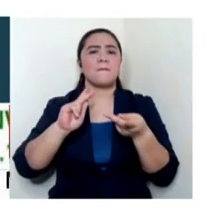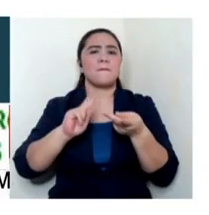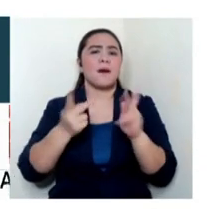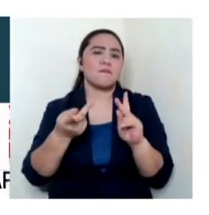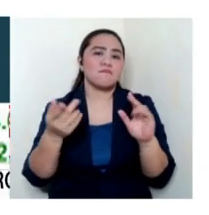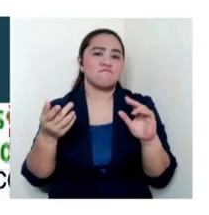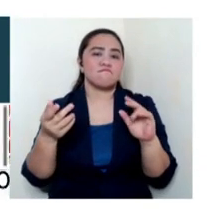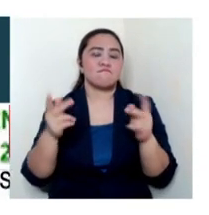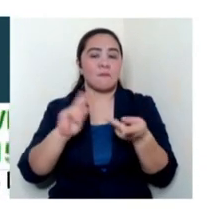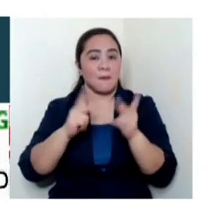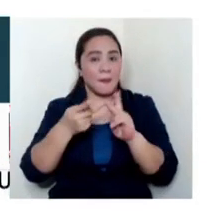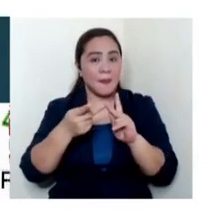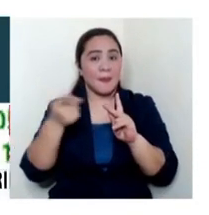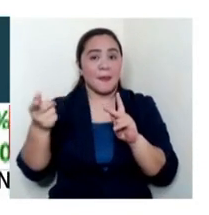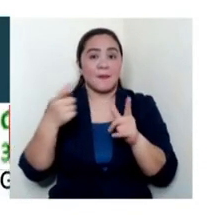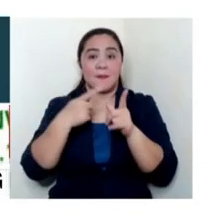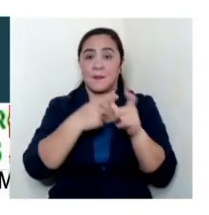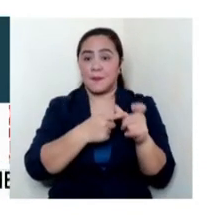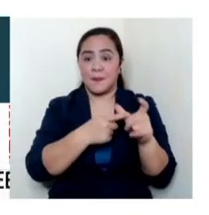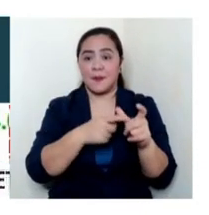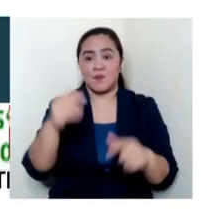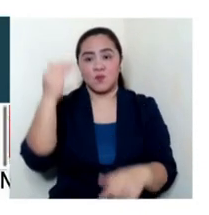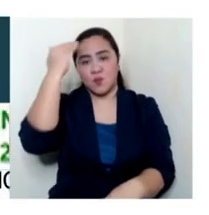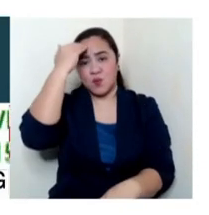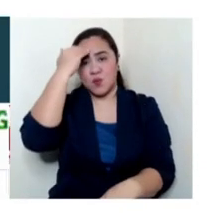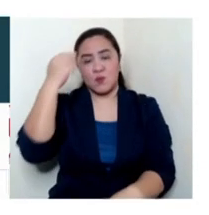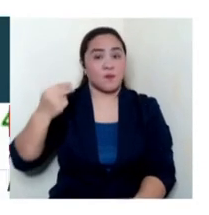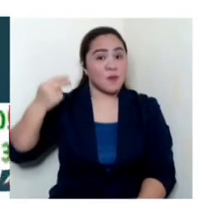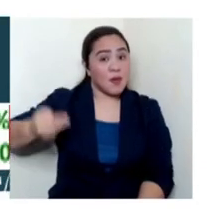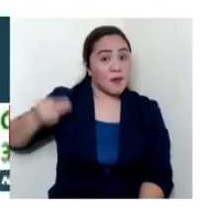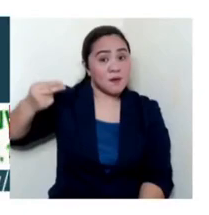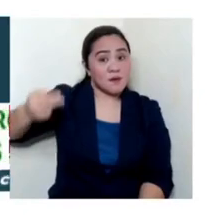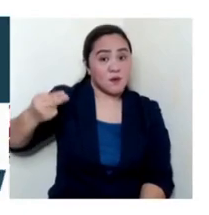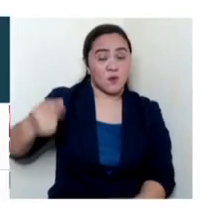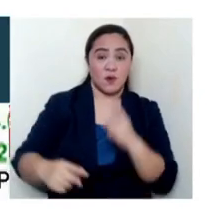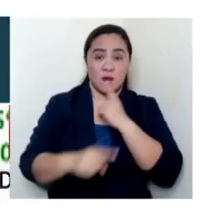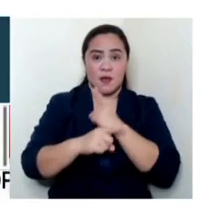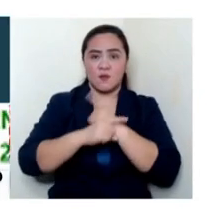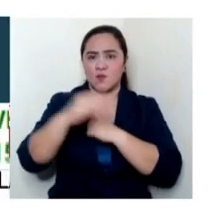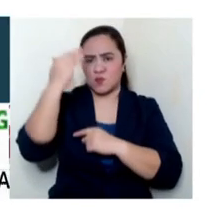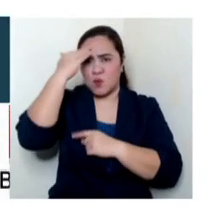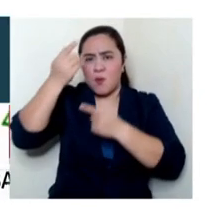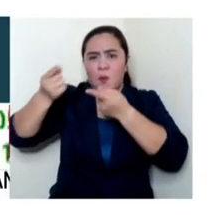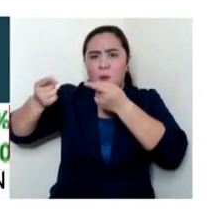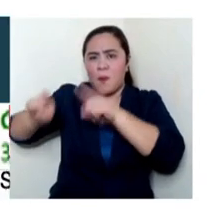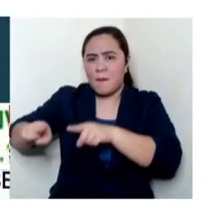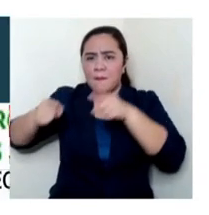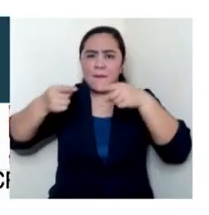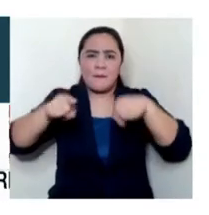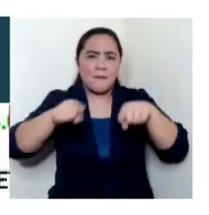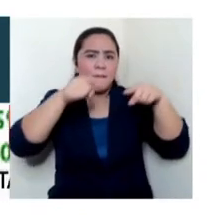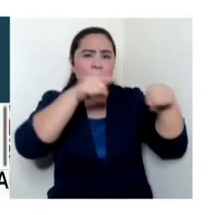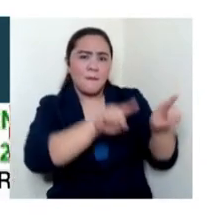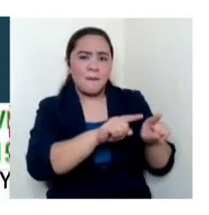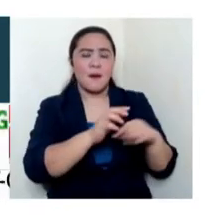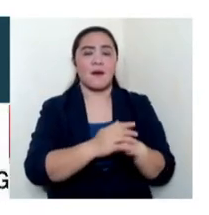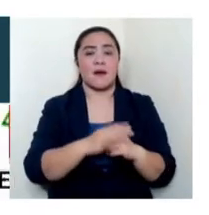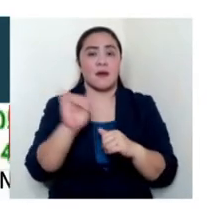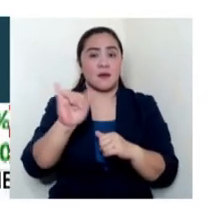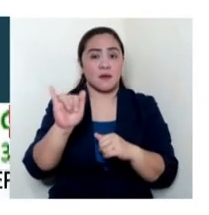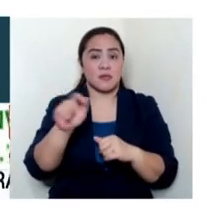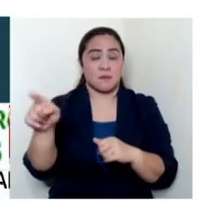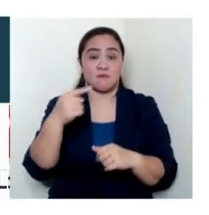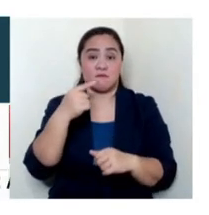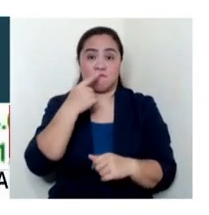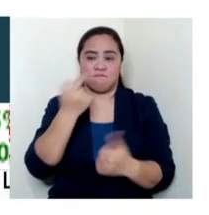Senator Francis Pangilinan. We know the history there. We know what happened when he just merely said noted